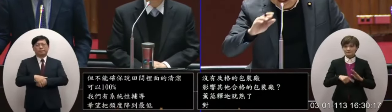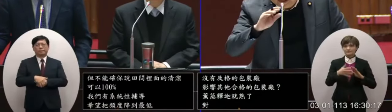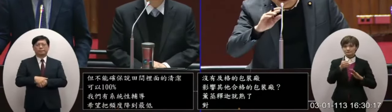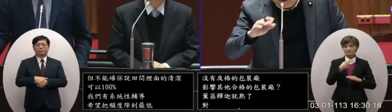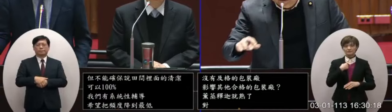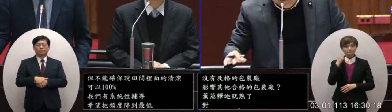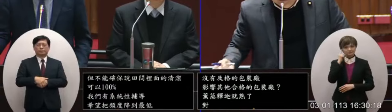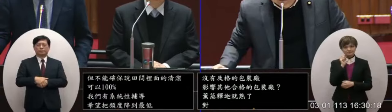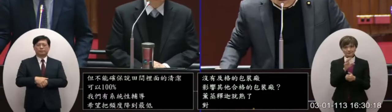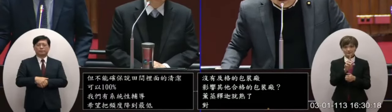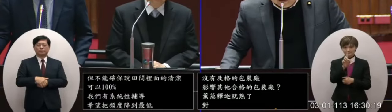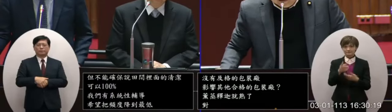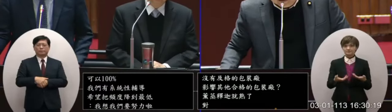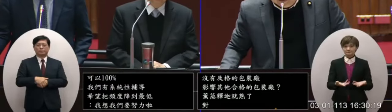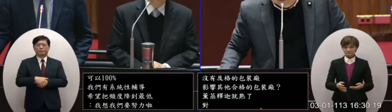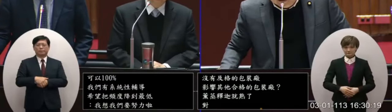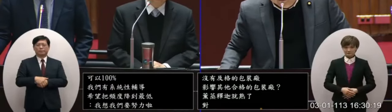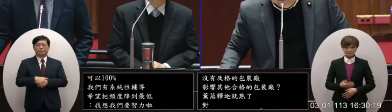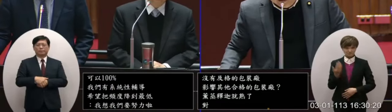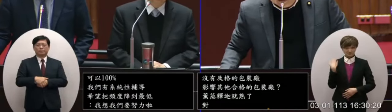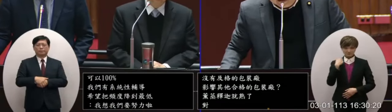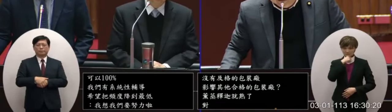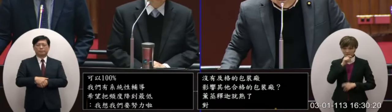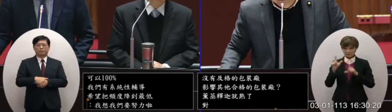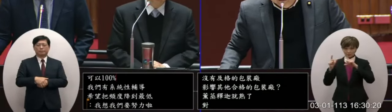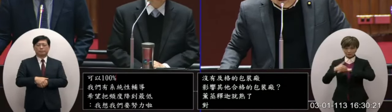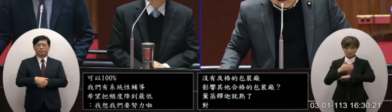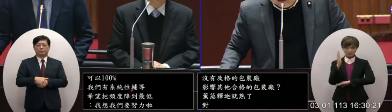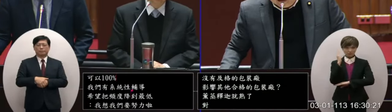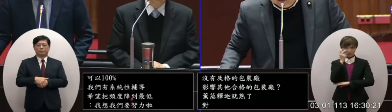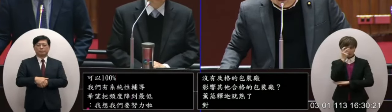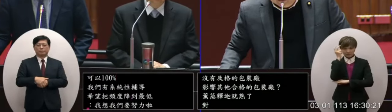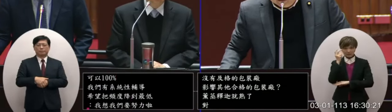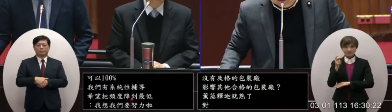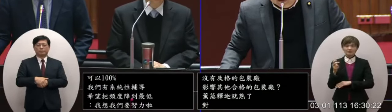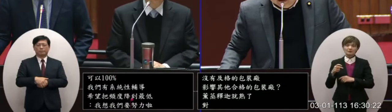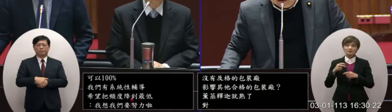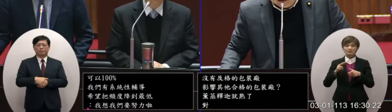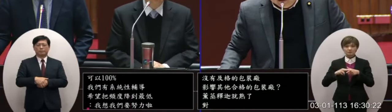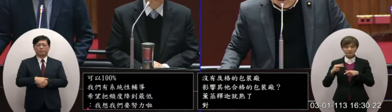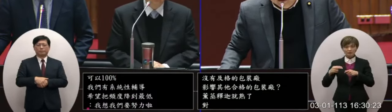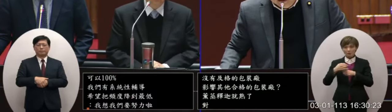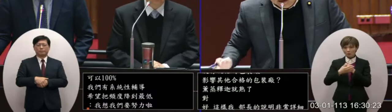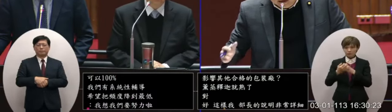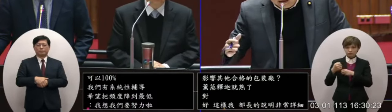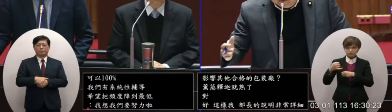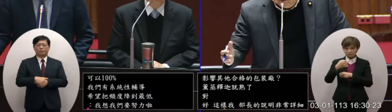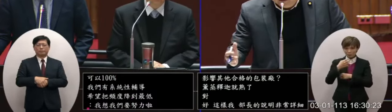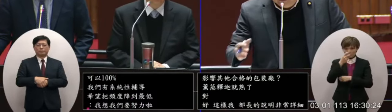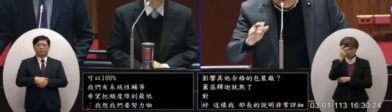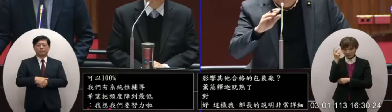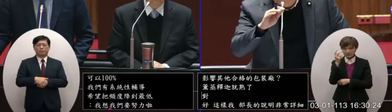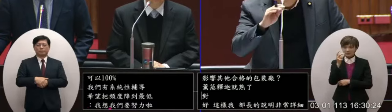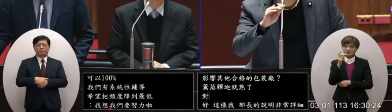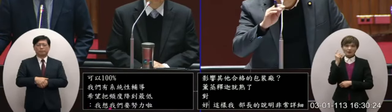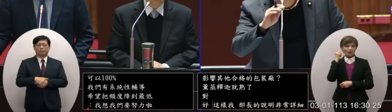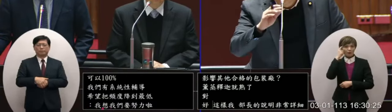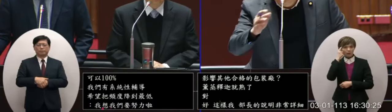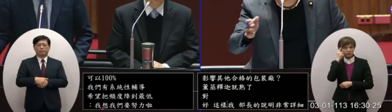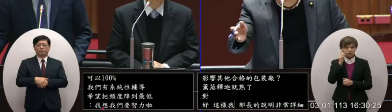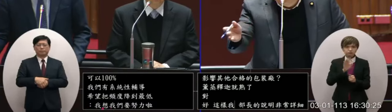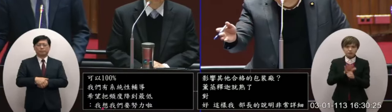达一件事情，就是说，现在当时台东县政府发现假借壳虫的时候，其实很想要来辅导他，就